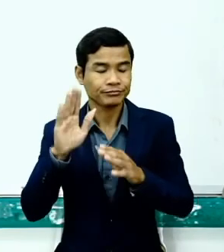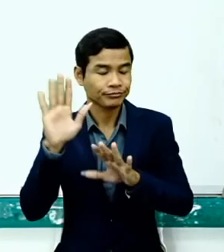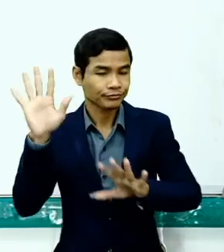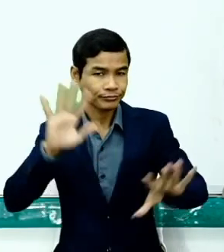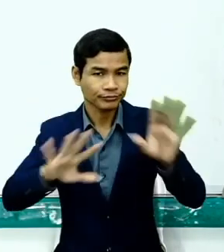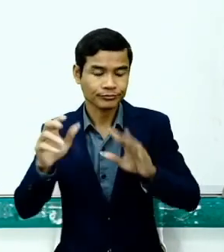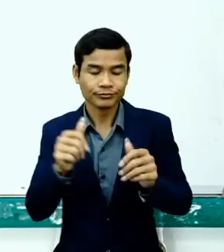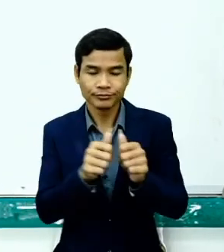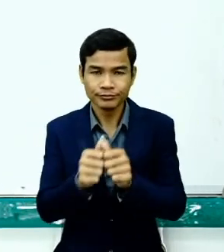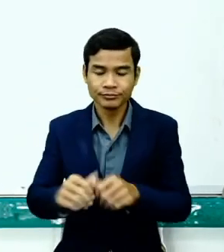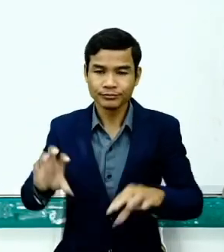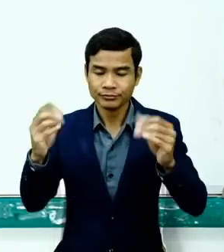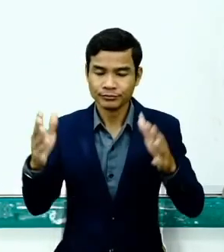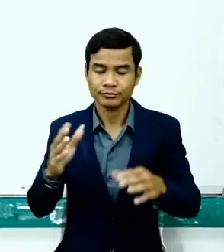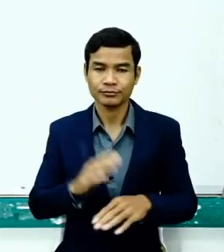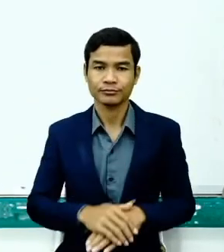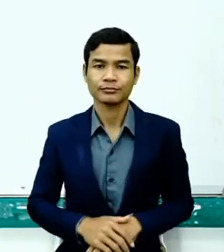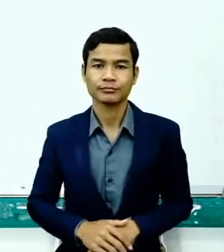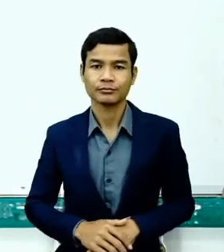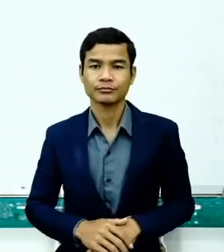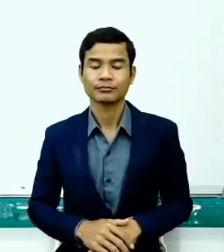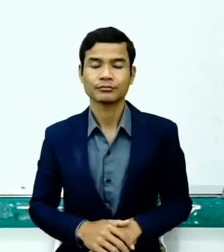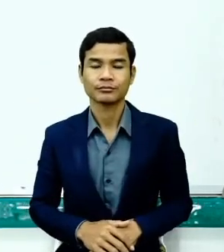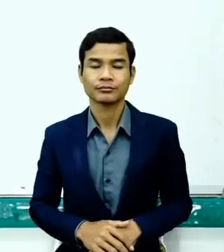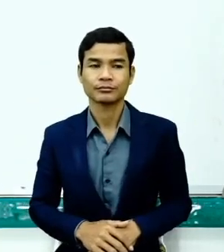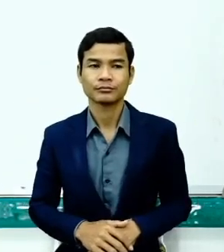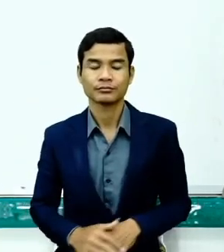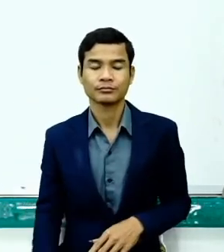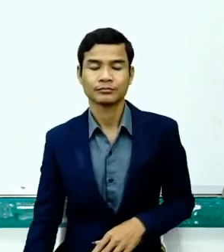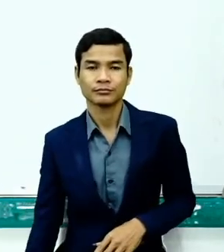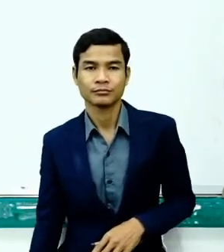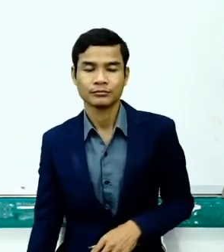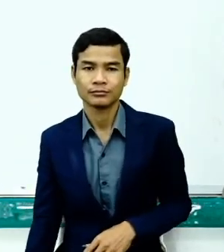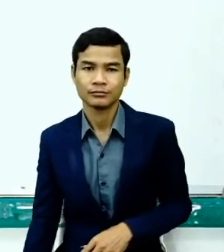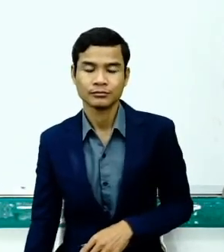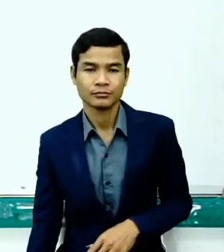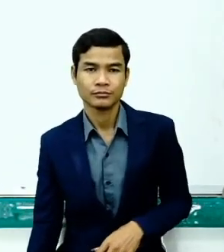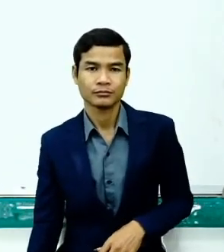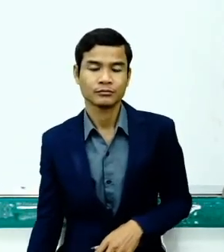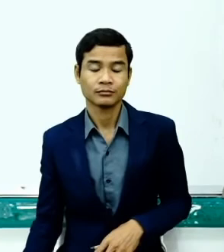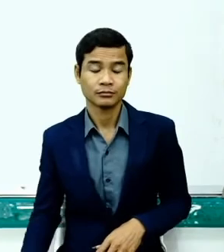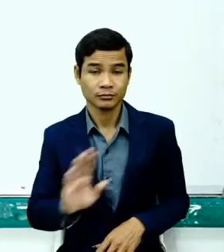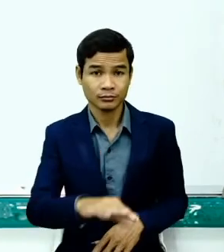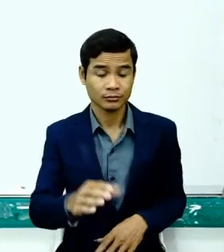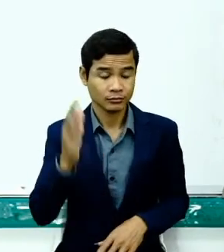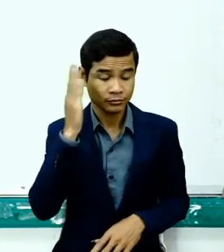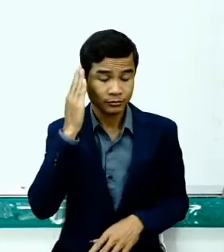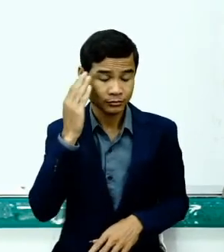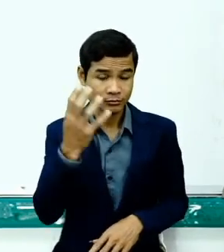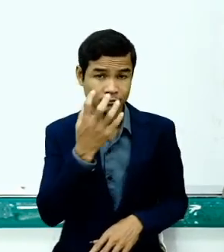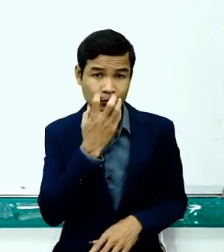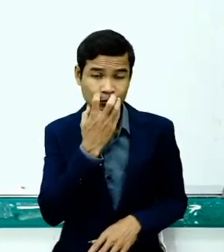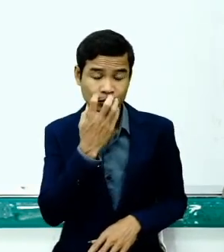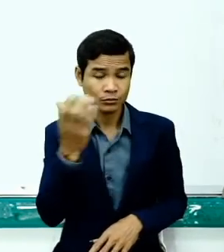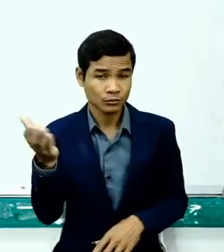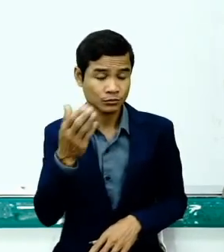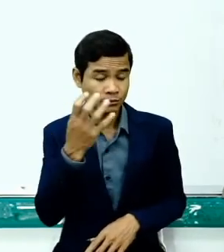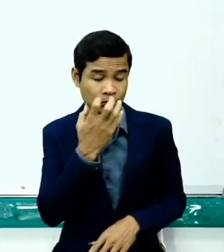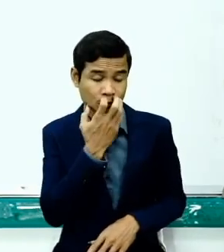ការជាមួយអ្នកគ្រូណាចាអញ្ចឹងកូនស្គាល់សត្វជ្រូកអីកូន